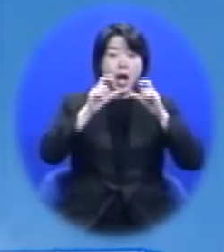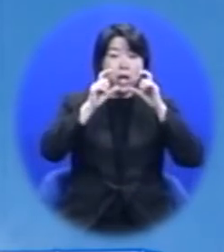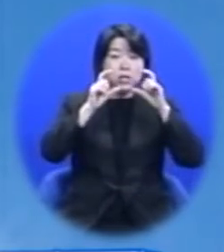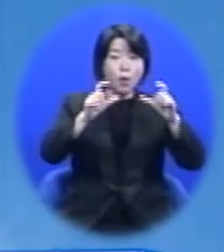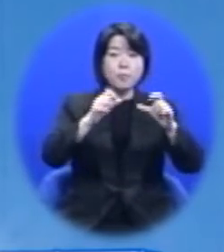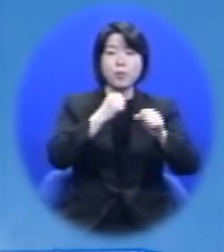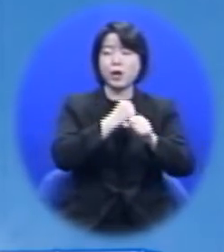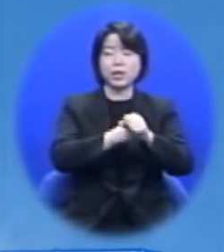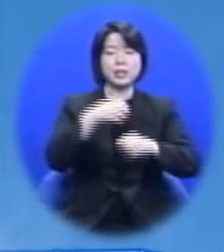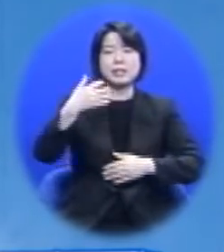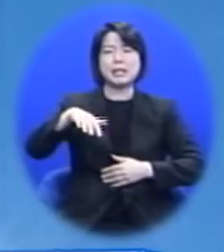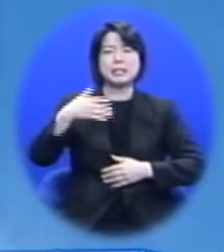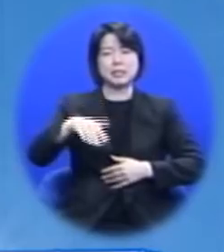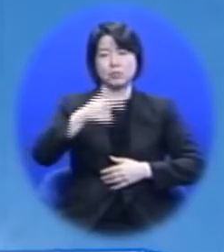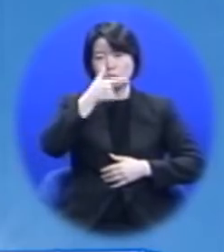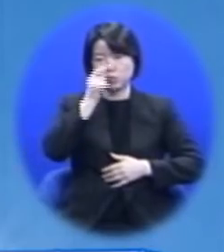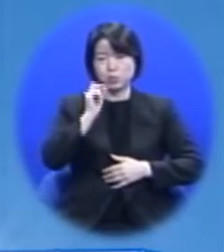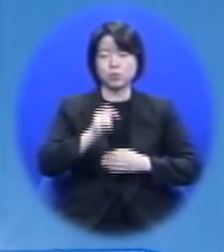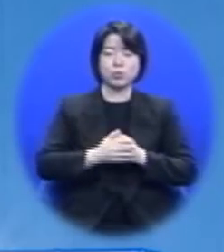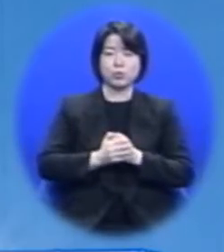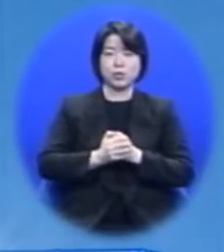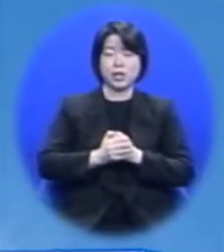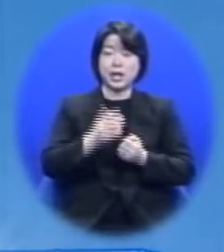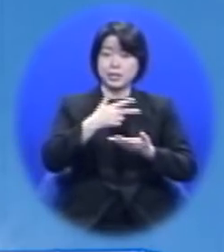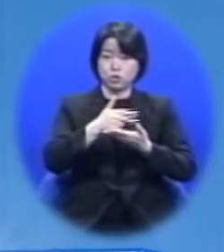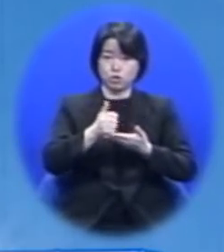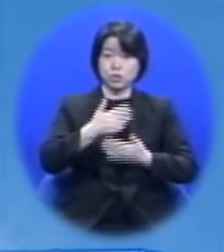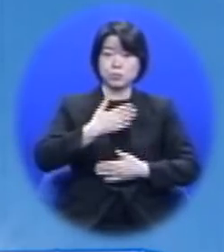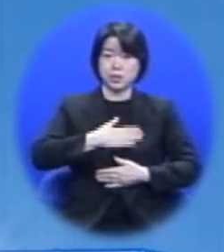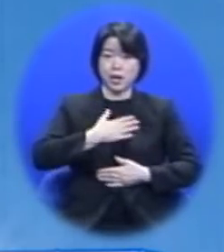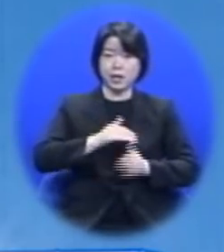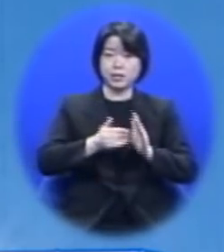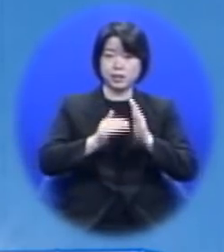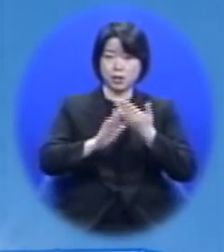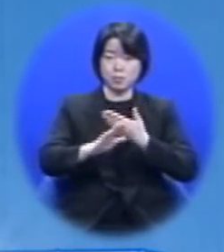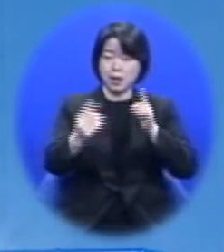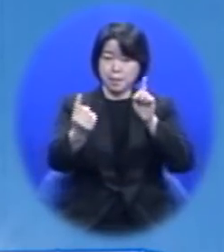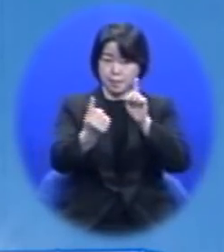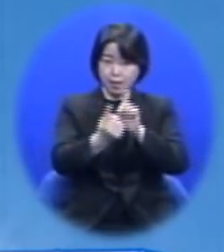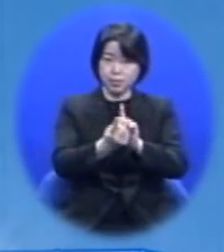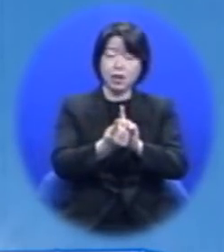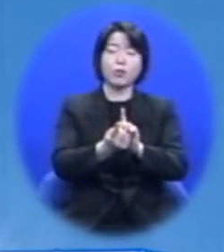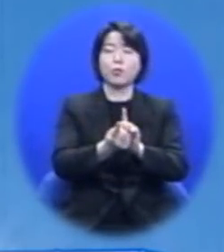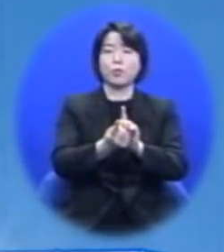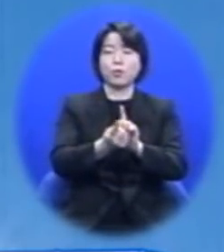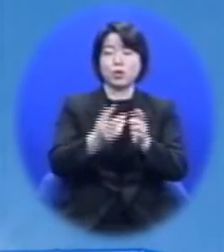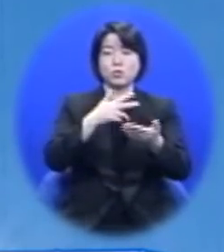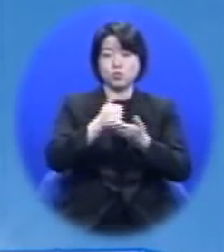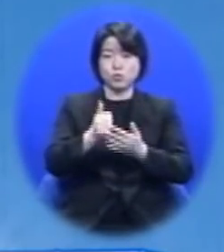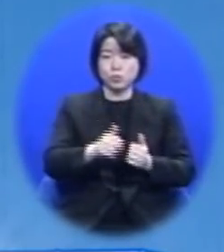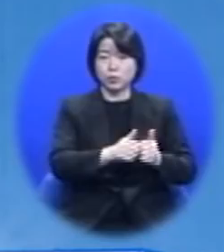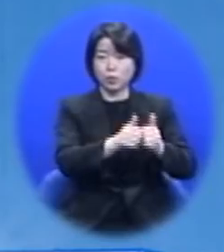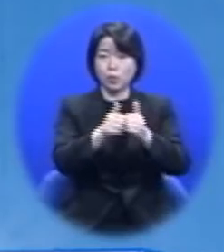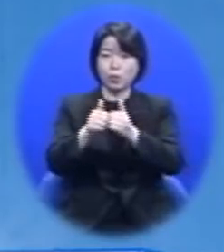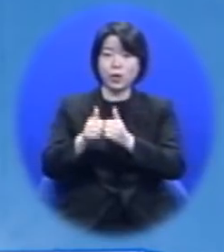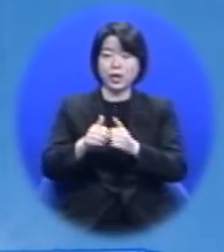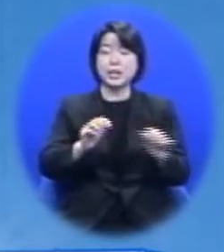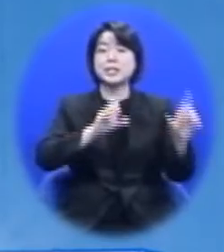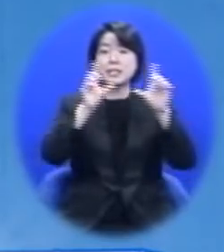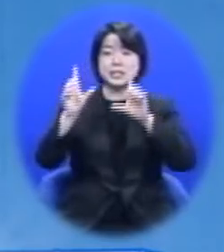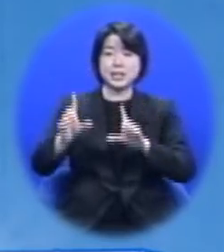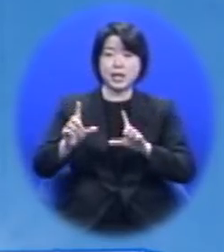단언하기에는 아직 좀 이릅니다. 주님을 알고 주님을 만나고 주님과 동행하는